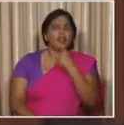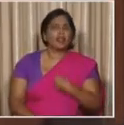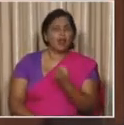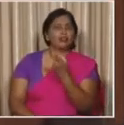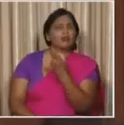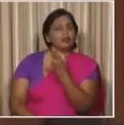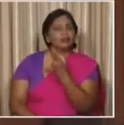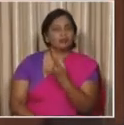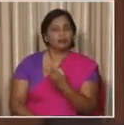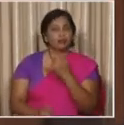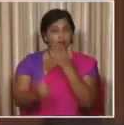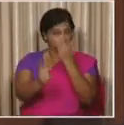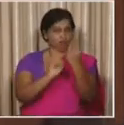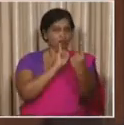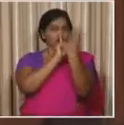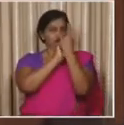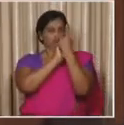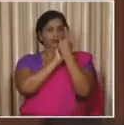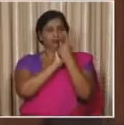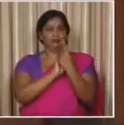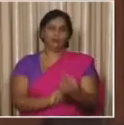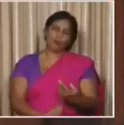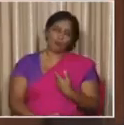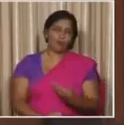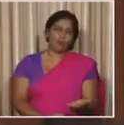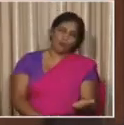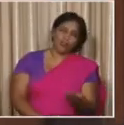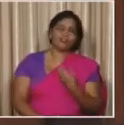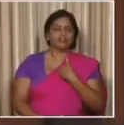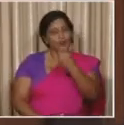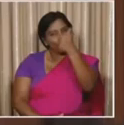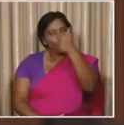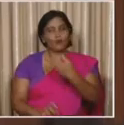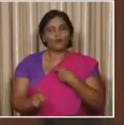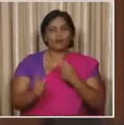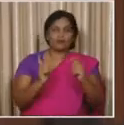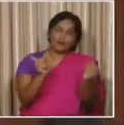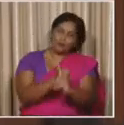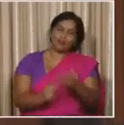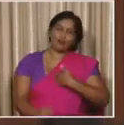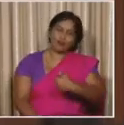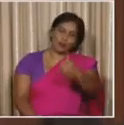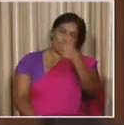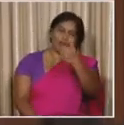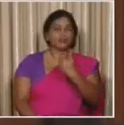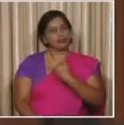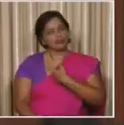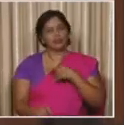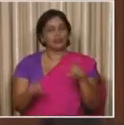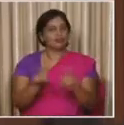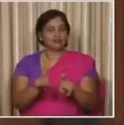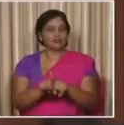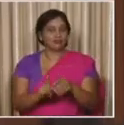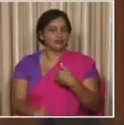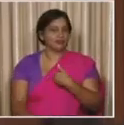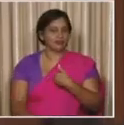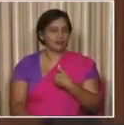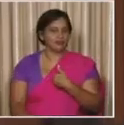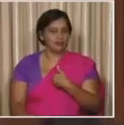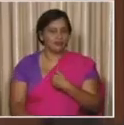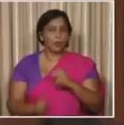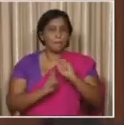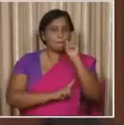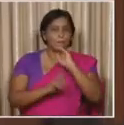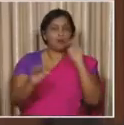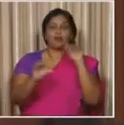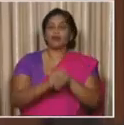කියන්නේ මගේ මූණ ඉස්සරහට ආවා පහර අපිත් පහර දීලා තියෙනවා අපිටත් පුළුවන් තණ්ඩි පාට දාන්න අපිට ඉලියරලා මේ මේ මේ මේ